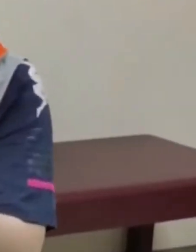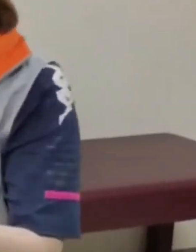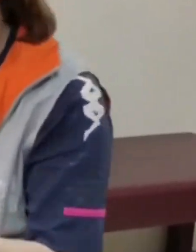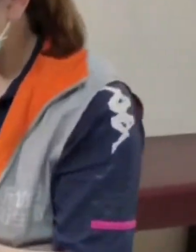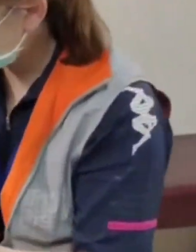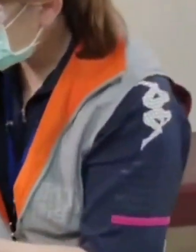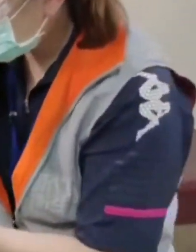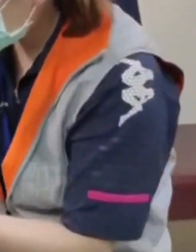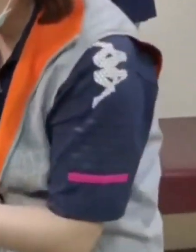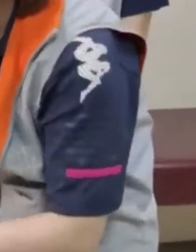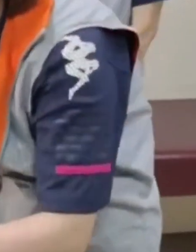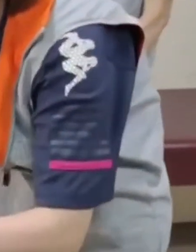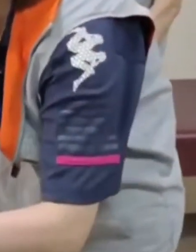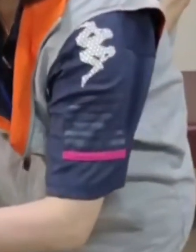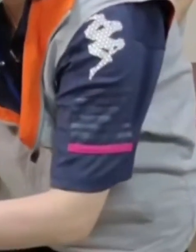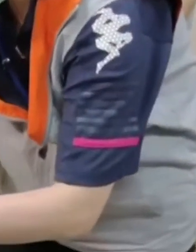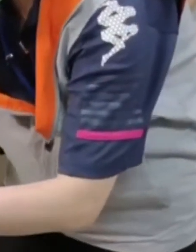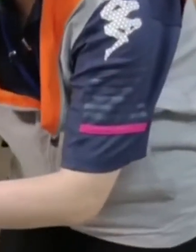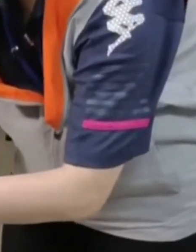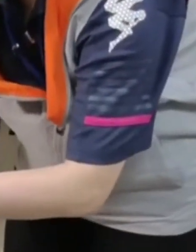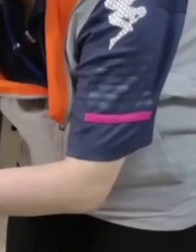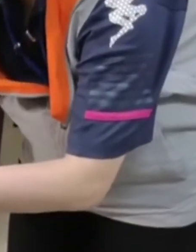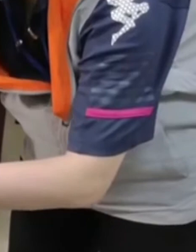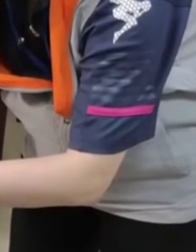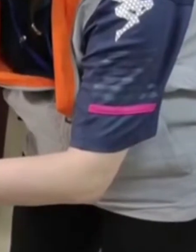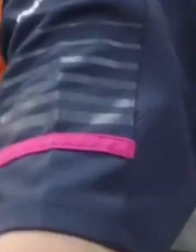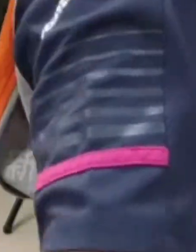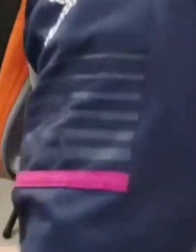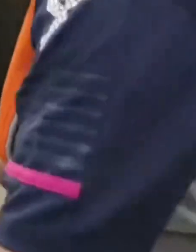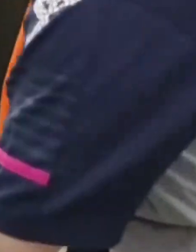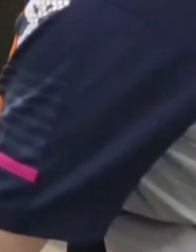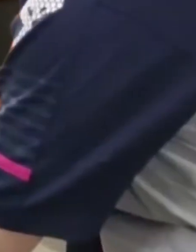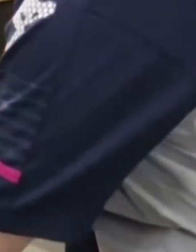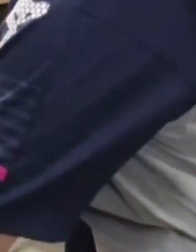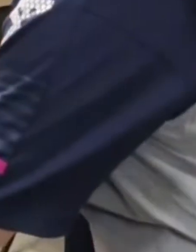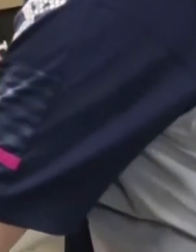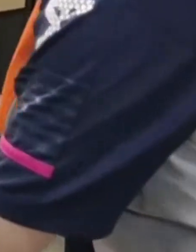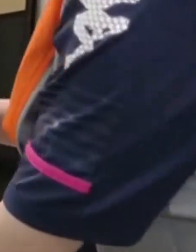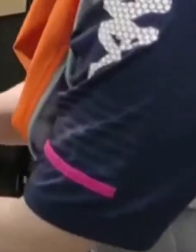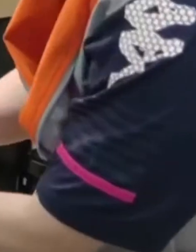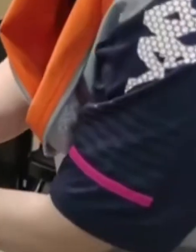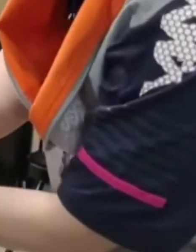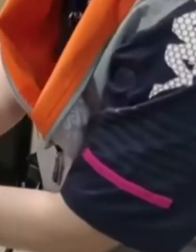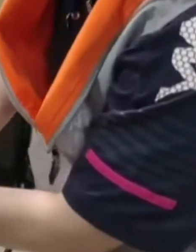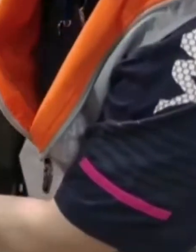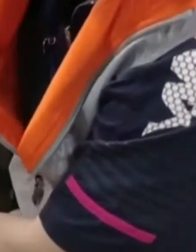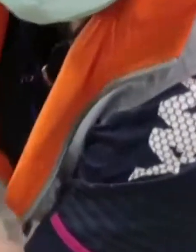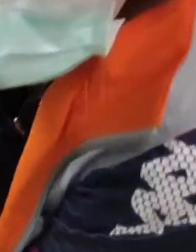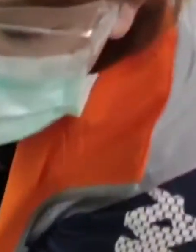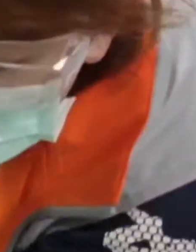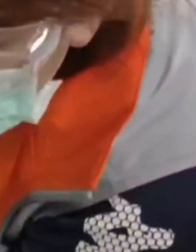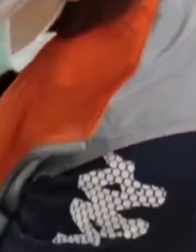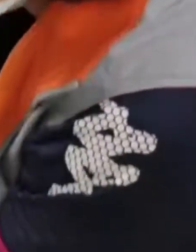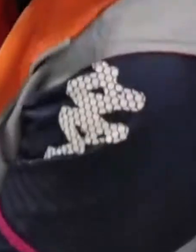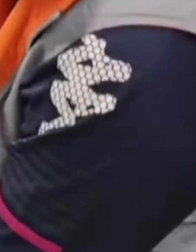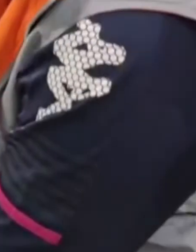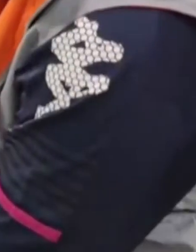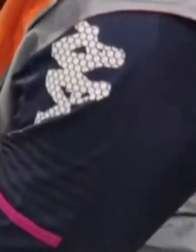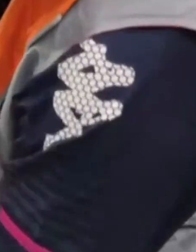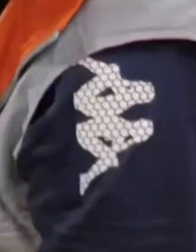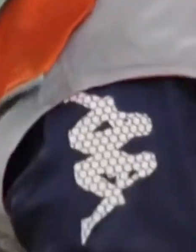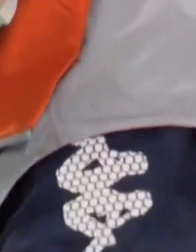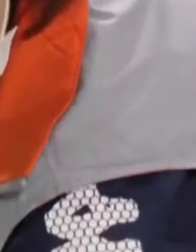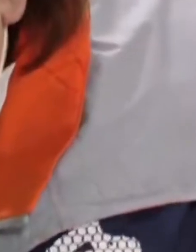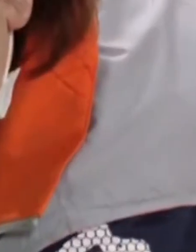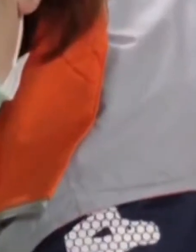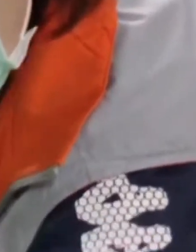但5月疫苗需求大增，已进一步限缩接种对象。 那我们清查他们这一批发到外面的，事实上